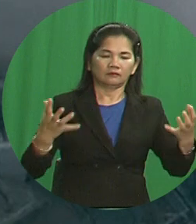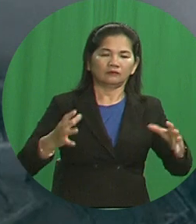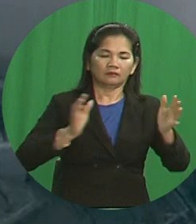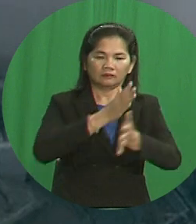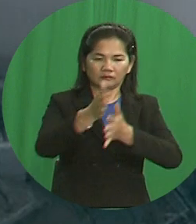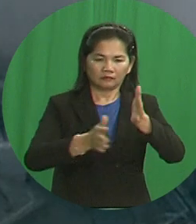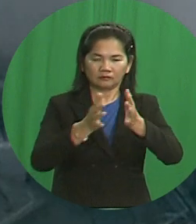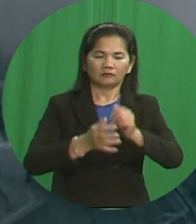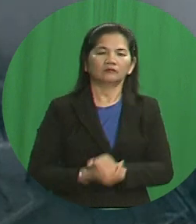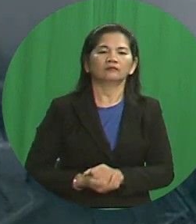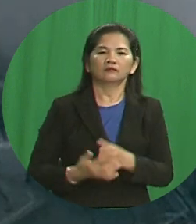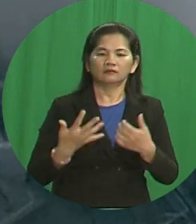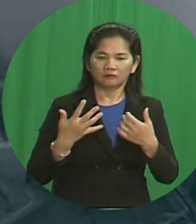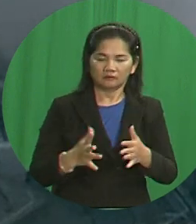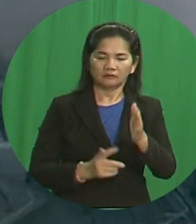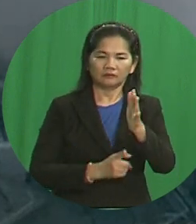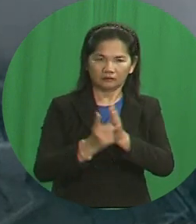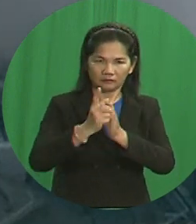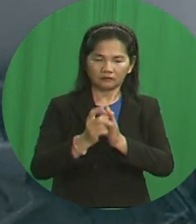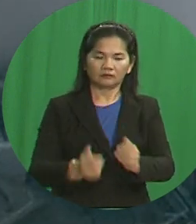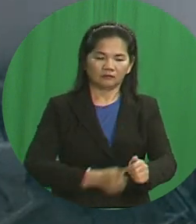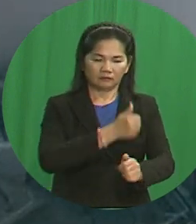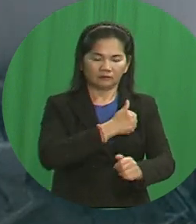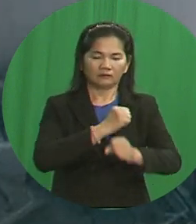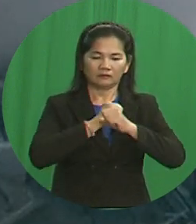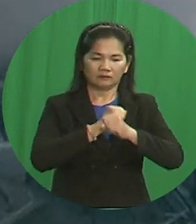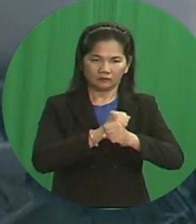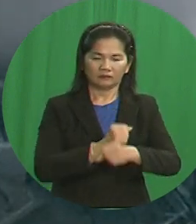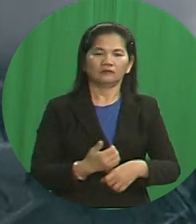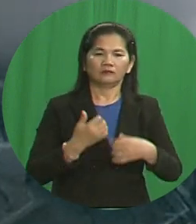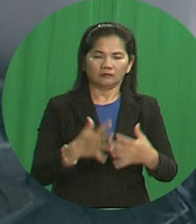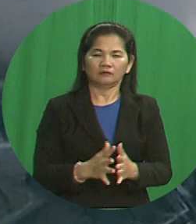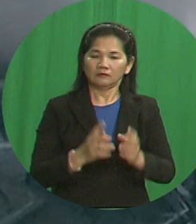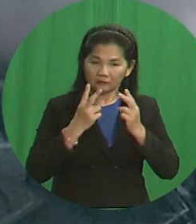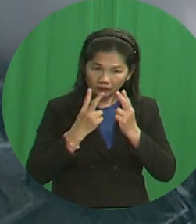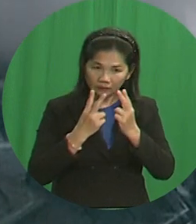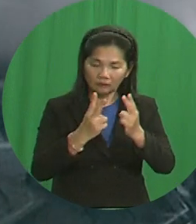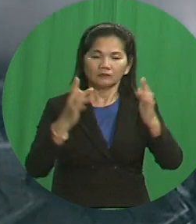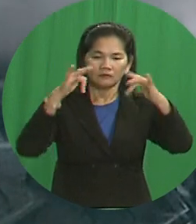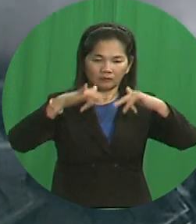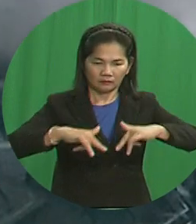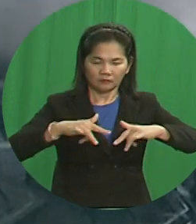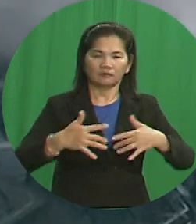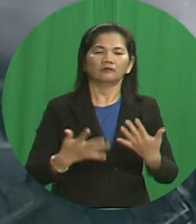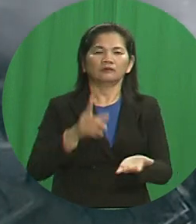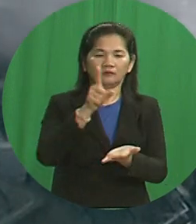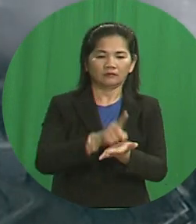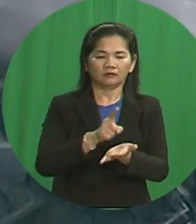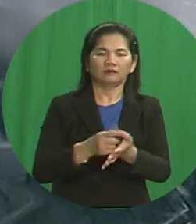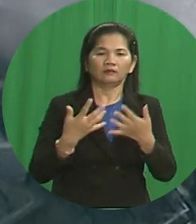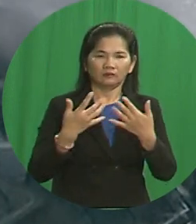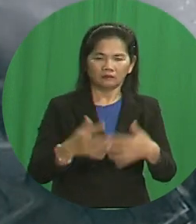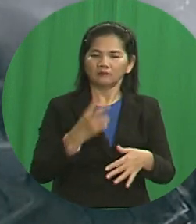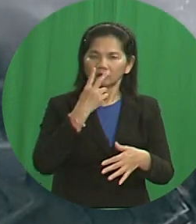ញា Infrared ដែលអភិវឌ្ឍឡើងដោយក្រសួងការពារប្រទេសសម្រាប់ការត្រួតពិនិត្យគ្រោះមហន្តរាយជាសំខាន់រ៉ុកកែត